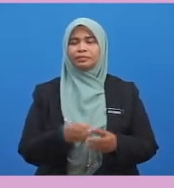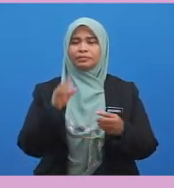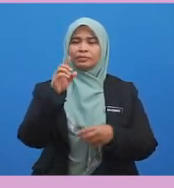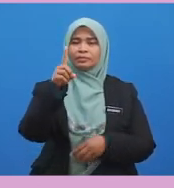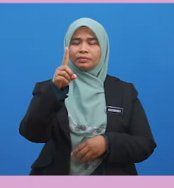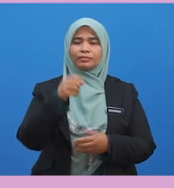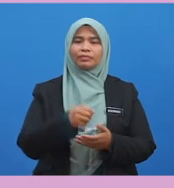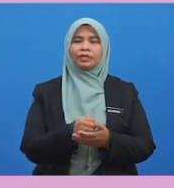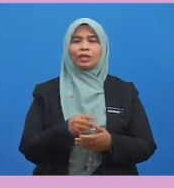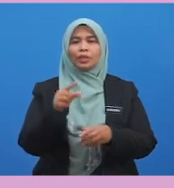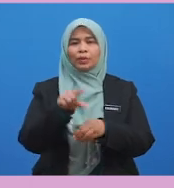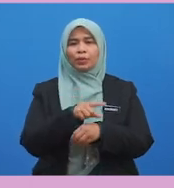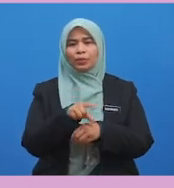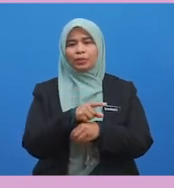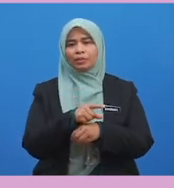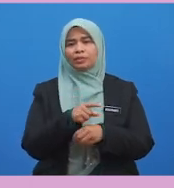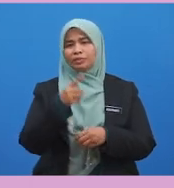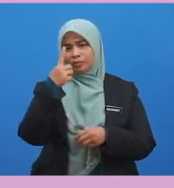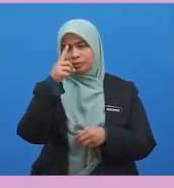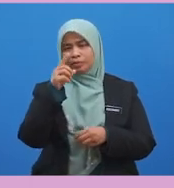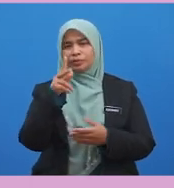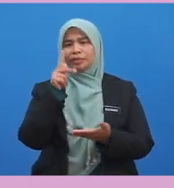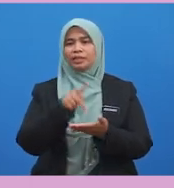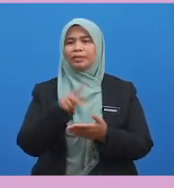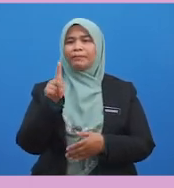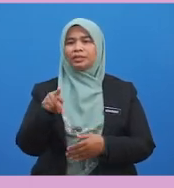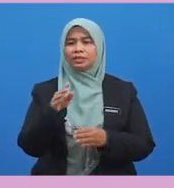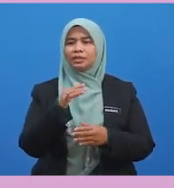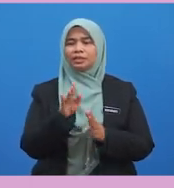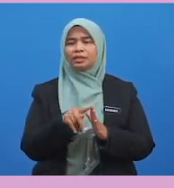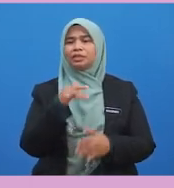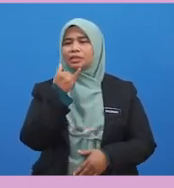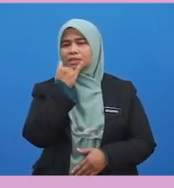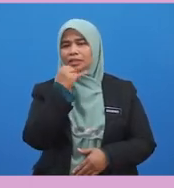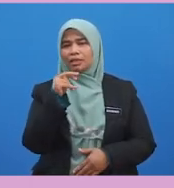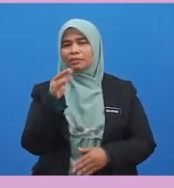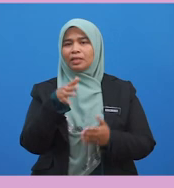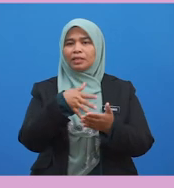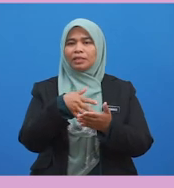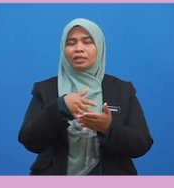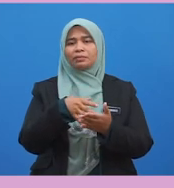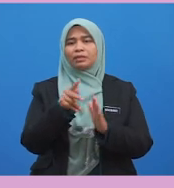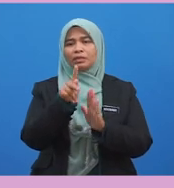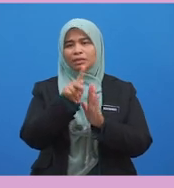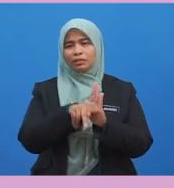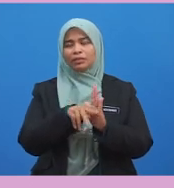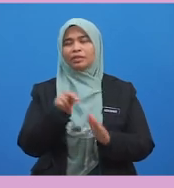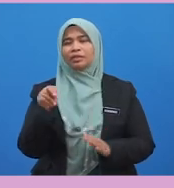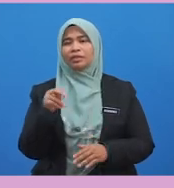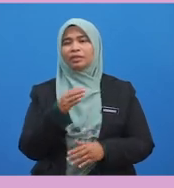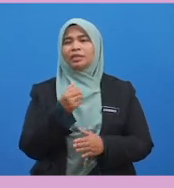Pertama, digunakan untuk mengenal pasti kesilapan, kelemahan,